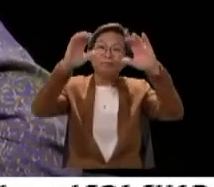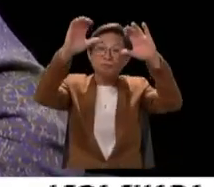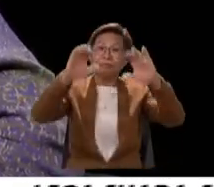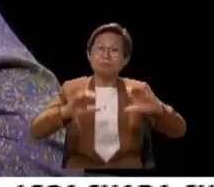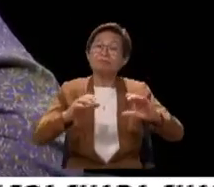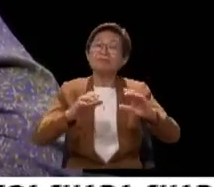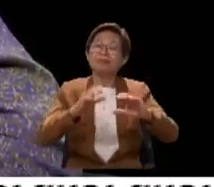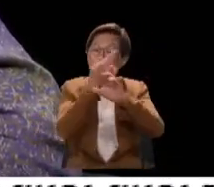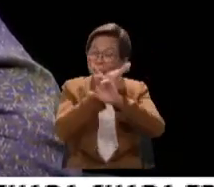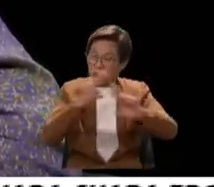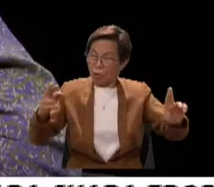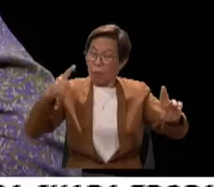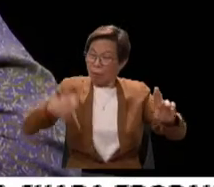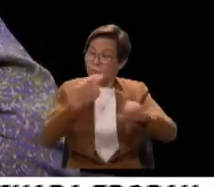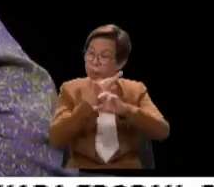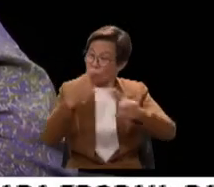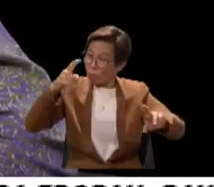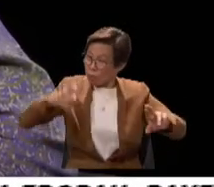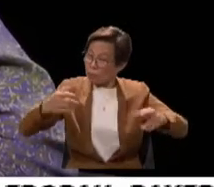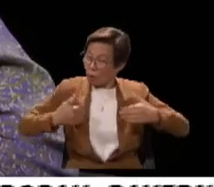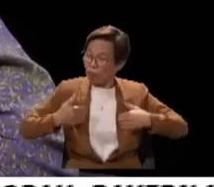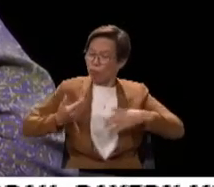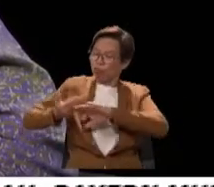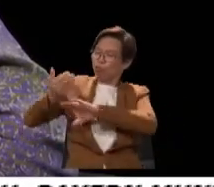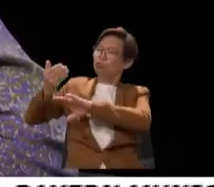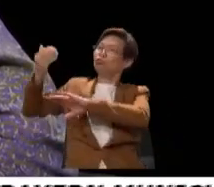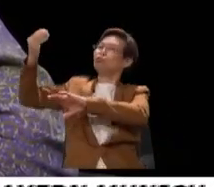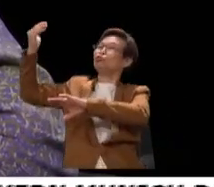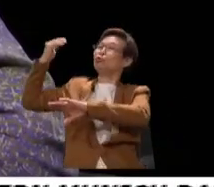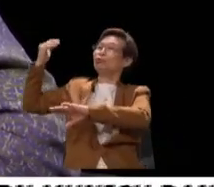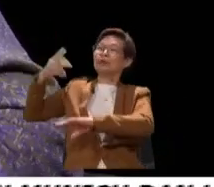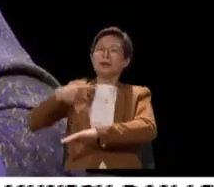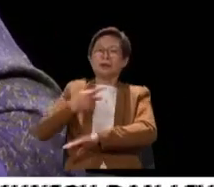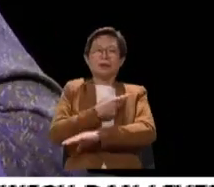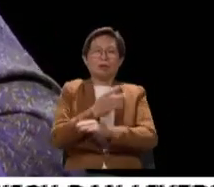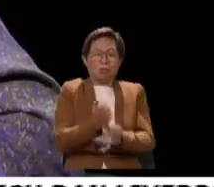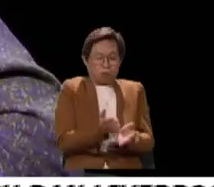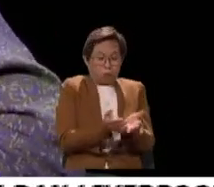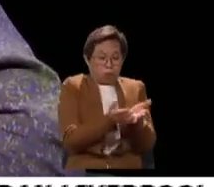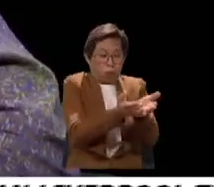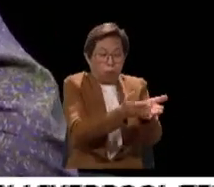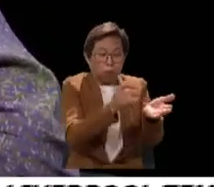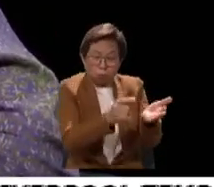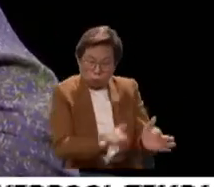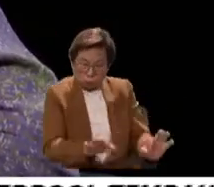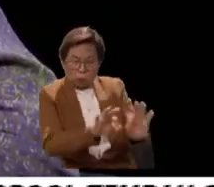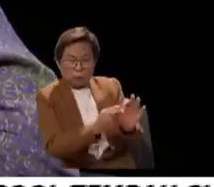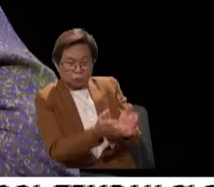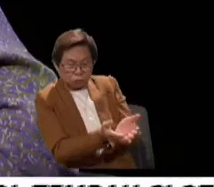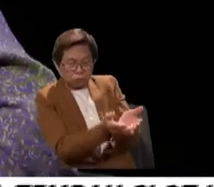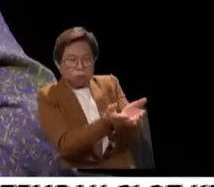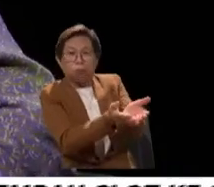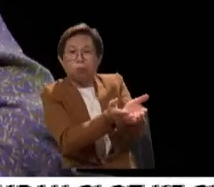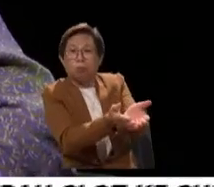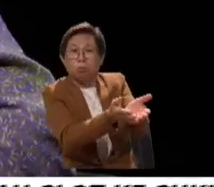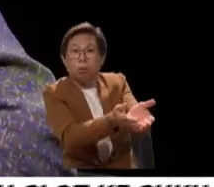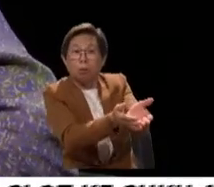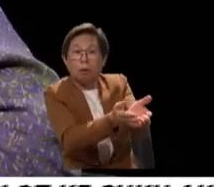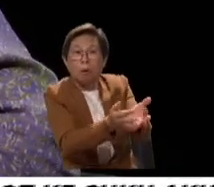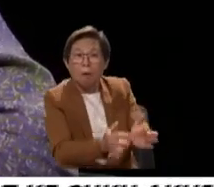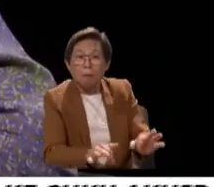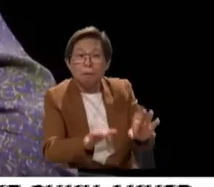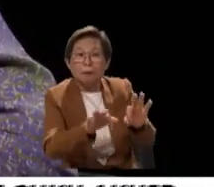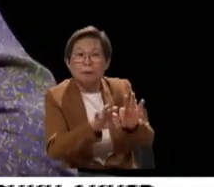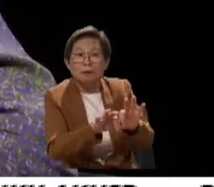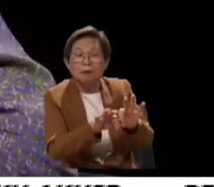persiapan kesiapsiagaan tu mesti ada ya kalau dulu mungkin kita tengok bot itu penting kan bot kita punya